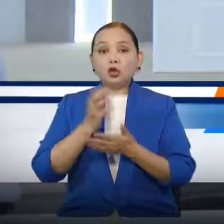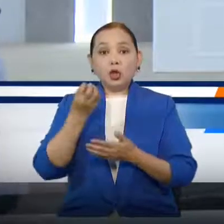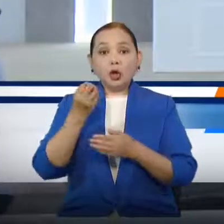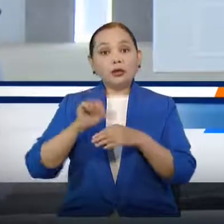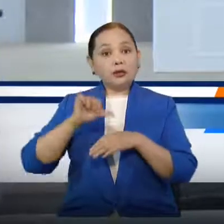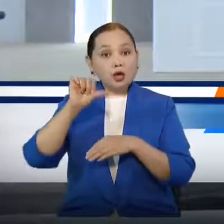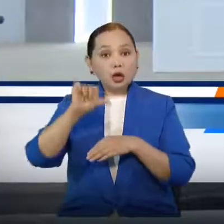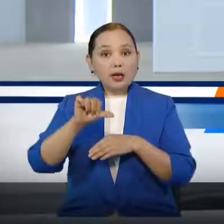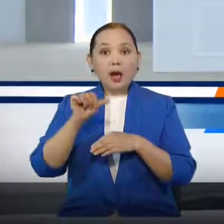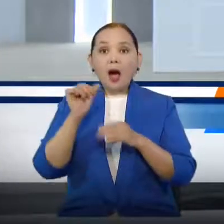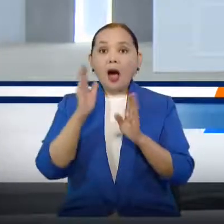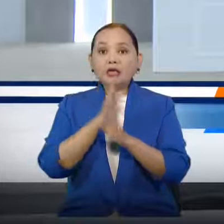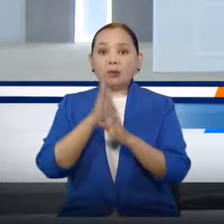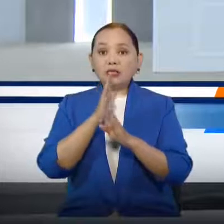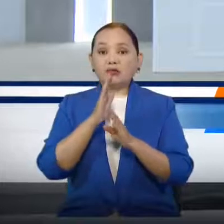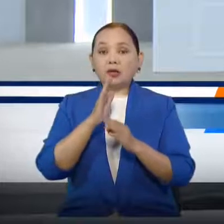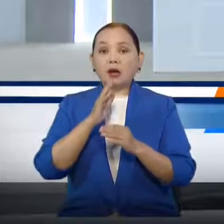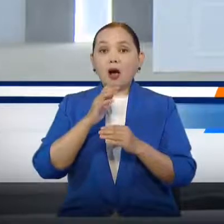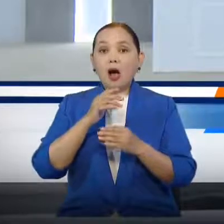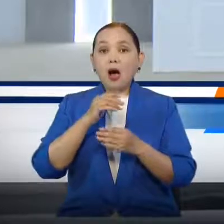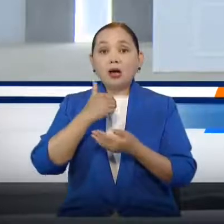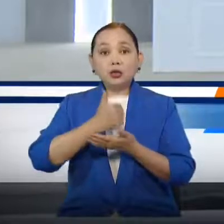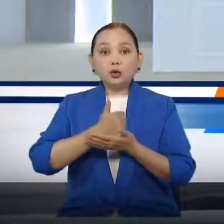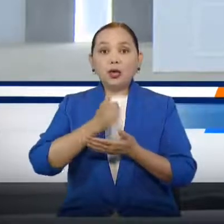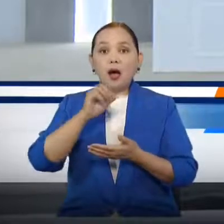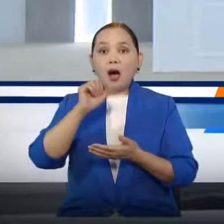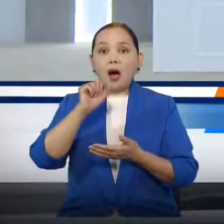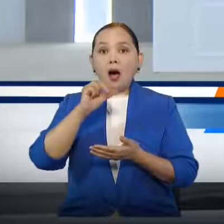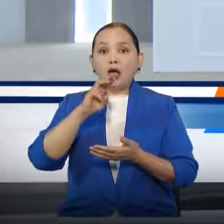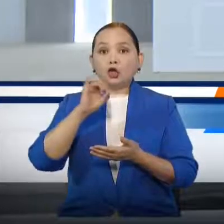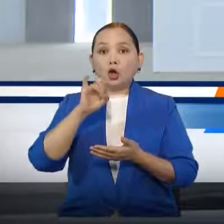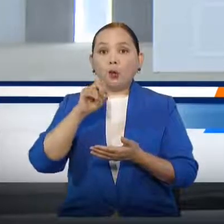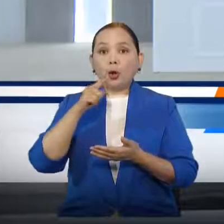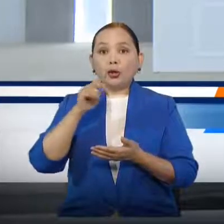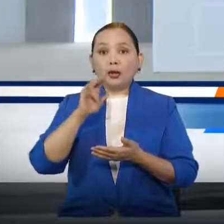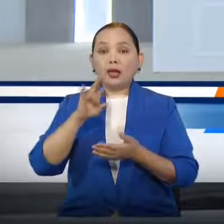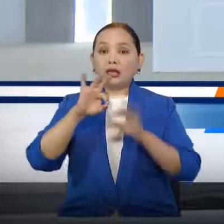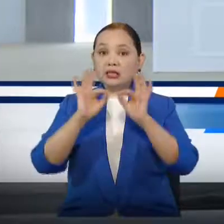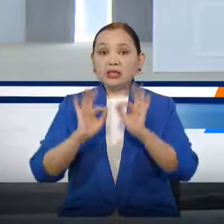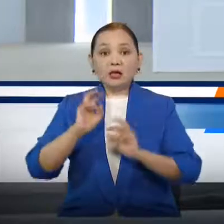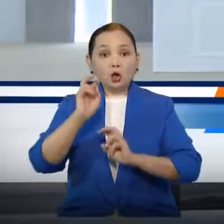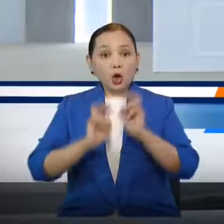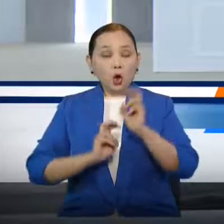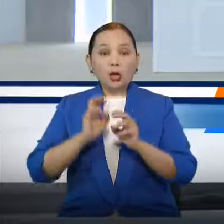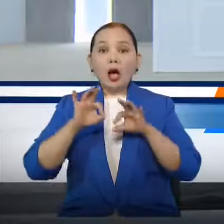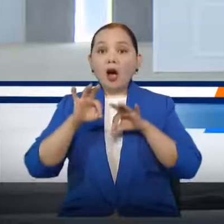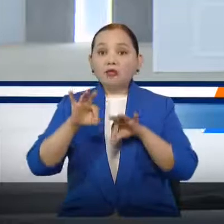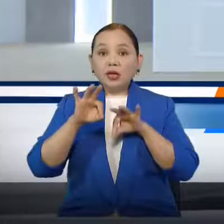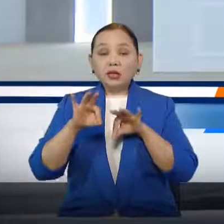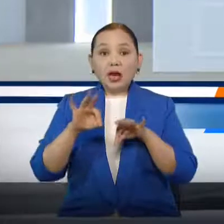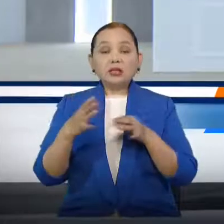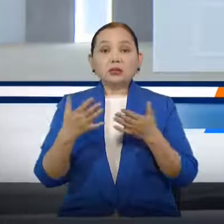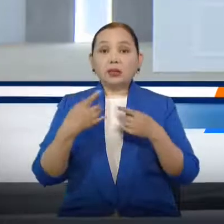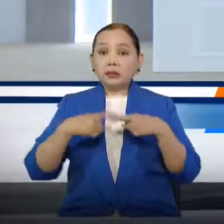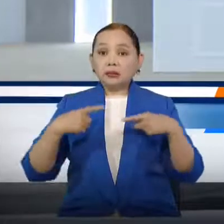taşkarı atmosfera havasını asosan antropogen omillar ta'sirida, ya'ni sanoat korxonalari, avtotransport